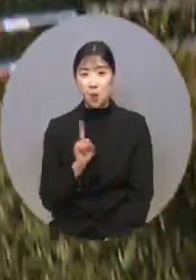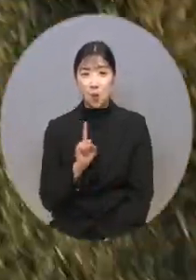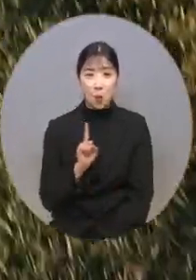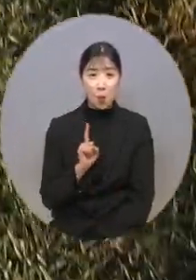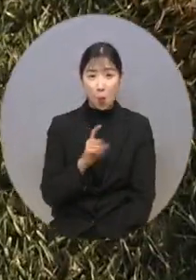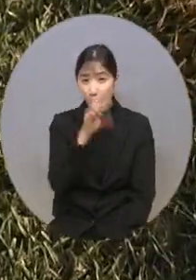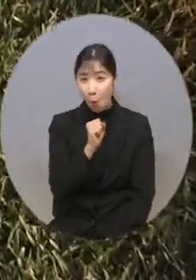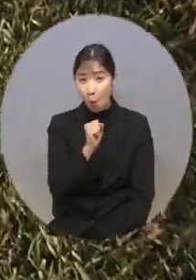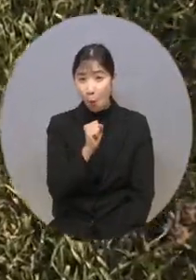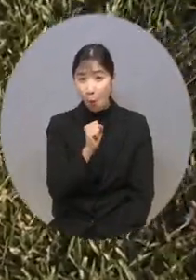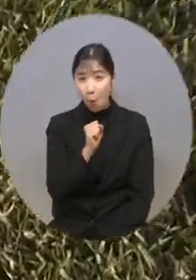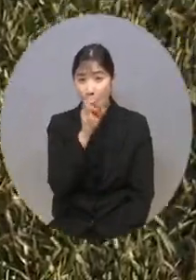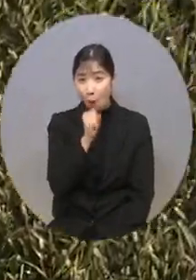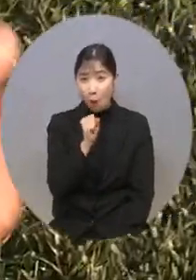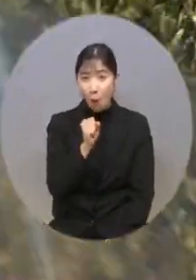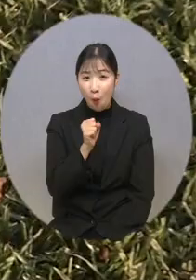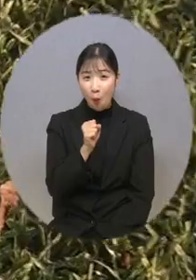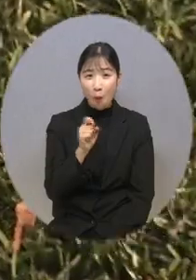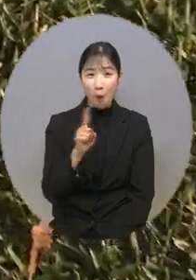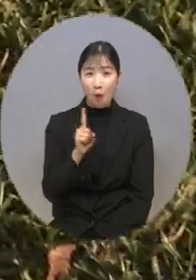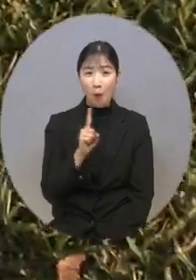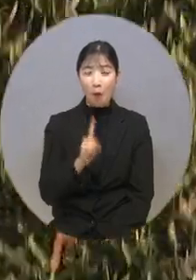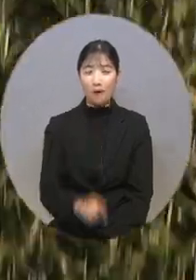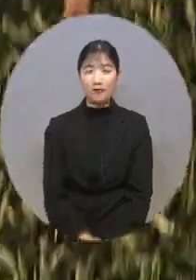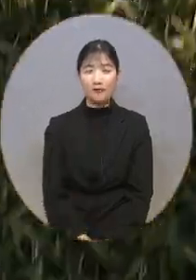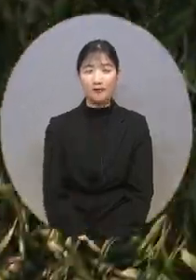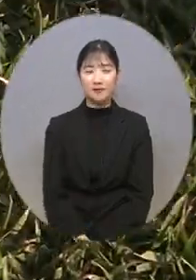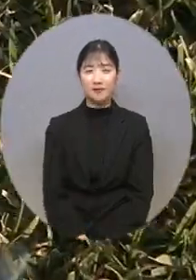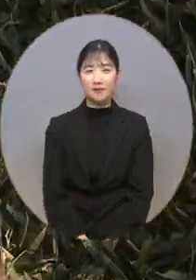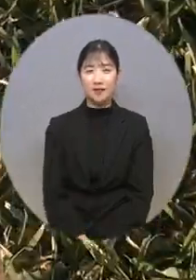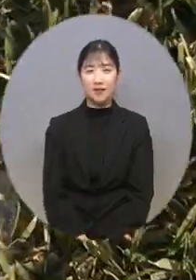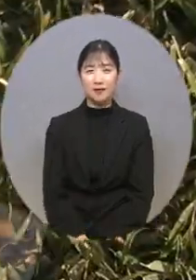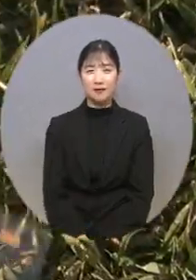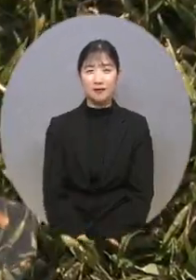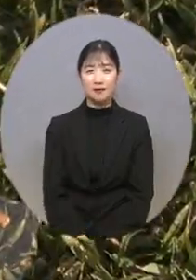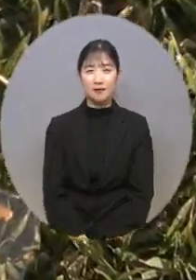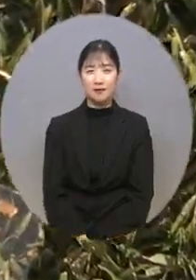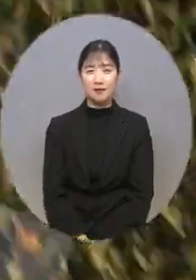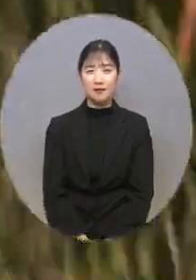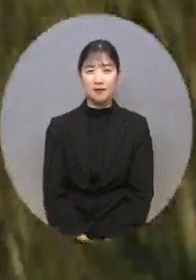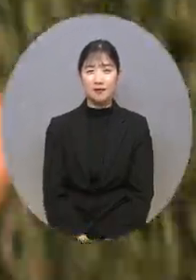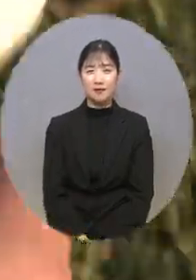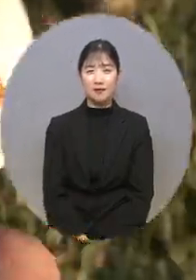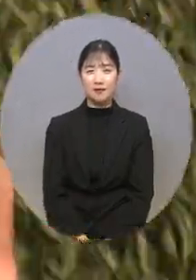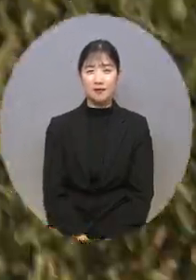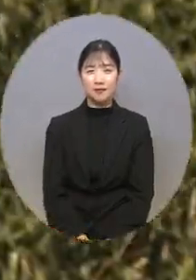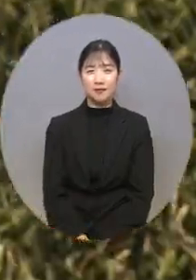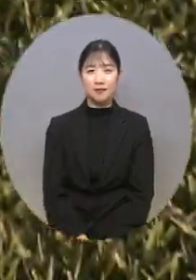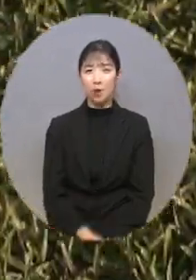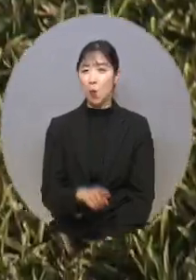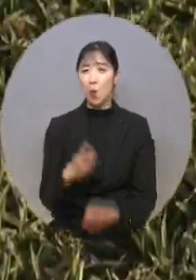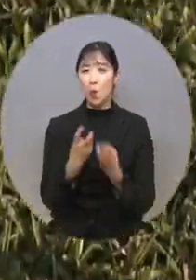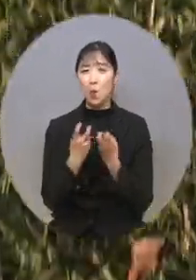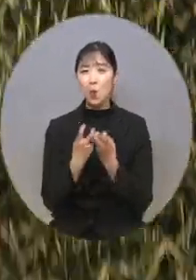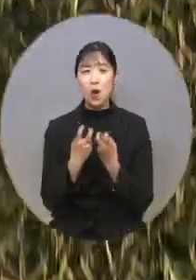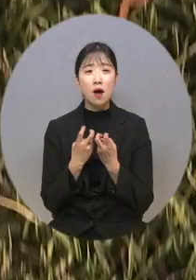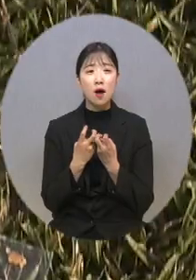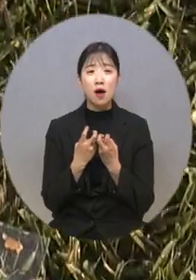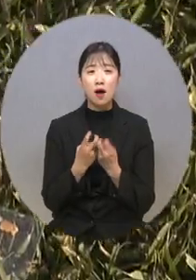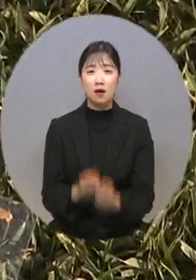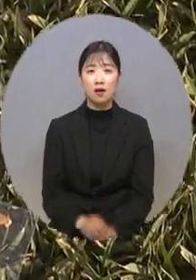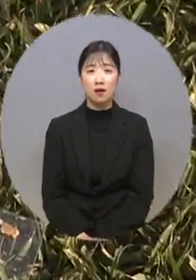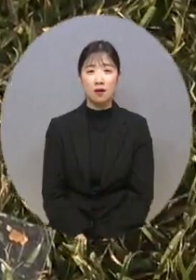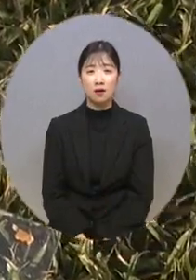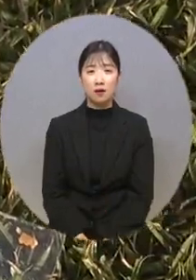좋은 것 같은데? 어? 뭐야? 뭐야? 어떻게 하는 거야?